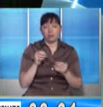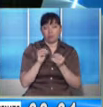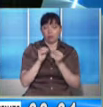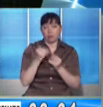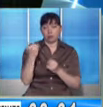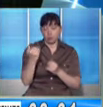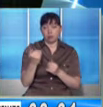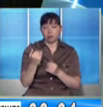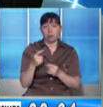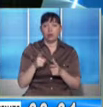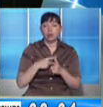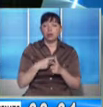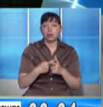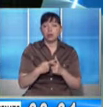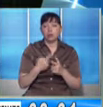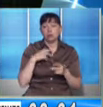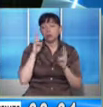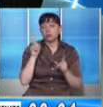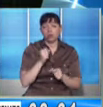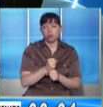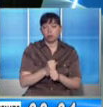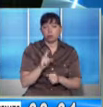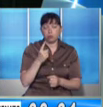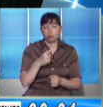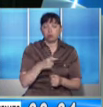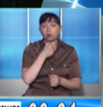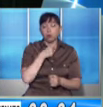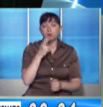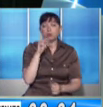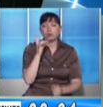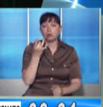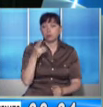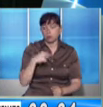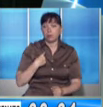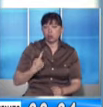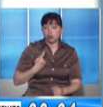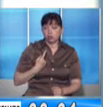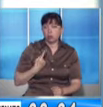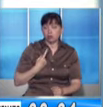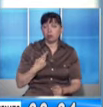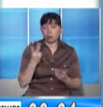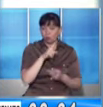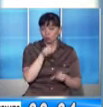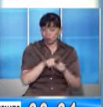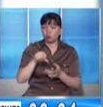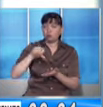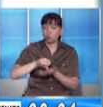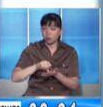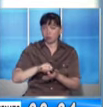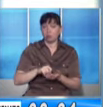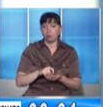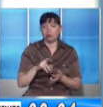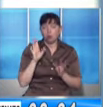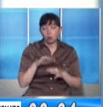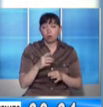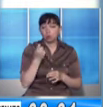dumneavoastră sau... Nu știu ce să facem, pentru că pe domnul Țârdea l-am așteptat până acum. Aș fi vrut ca să ajungă măcar